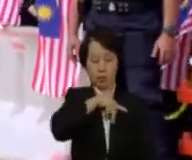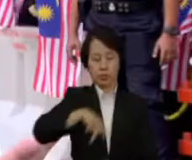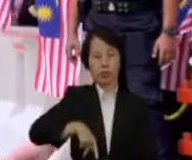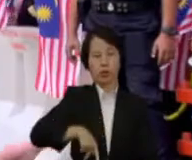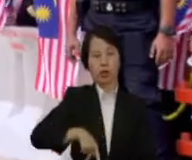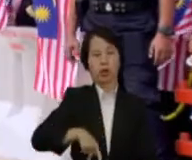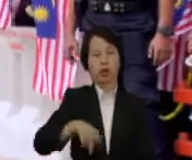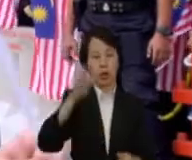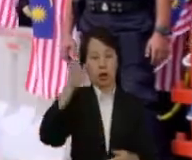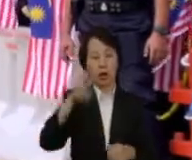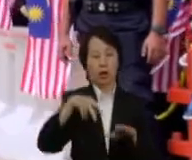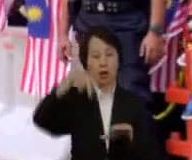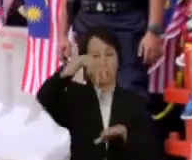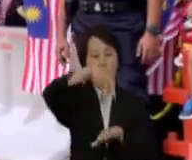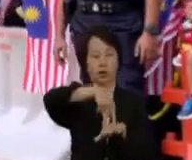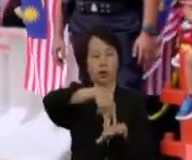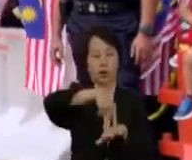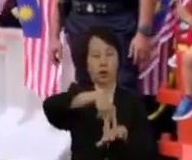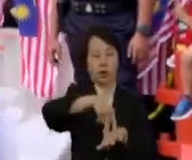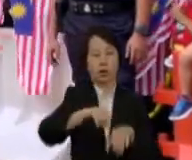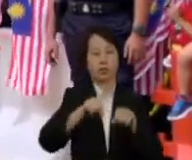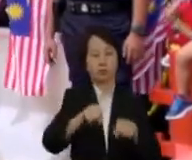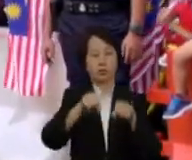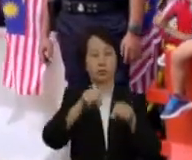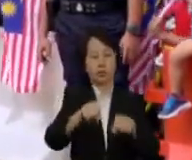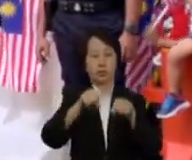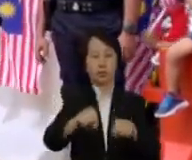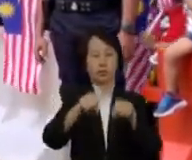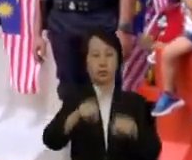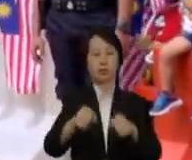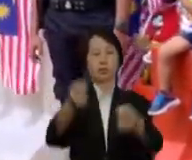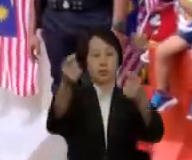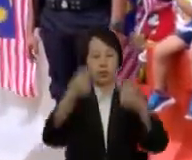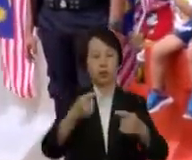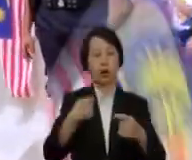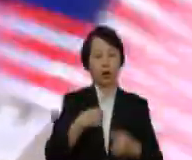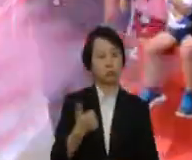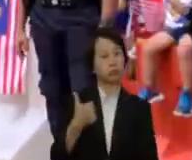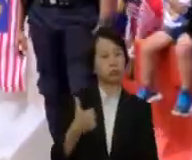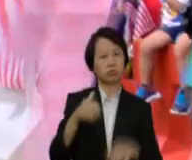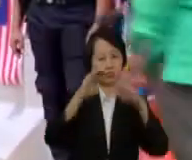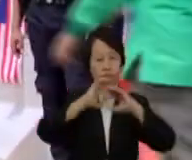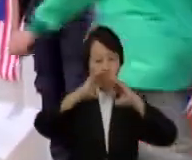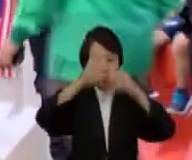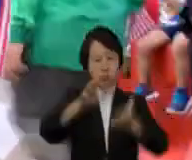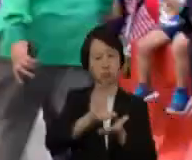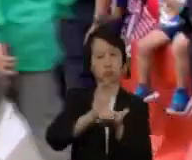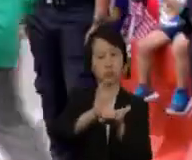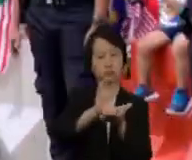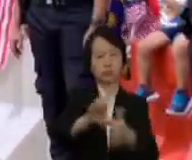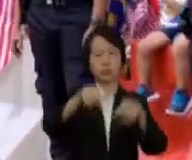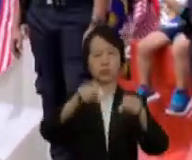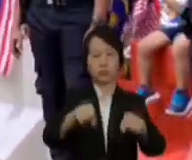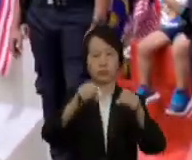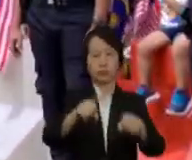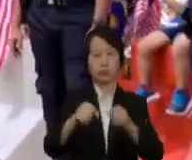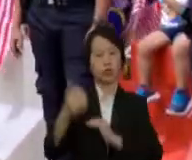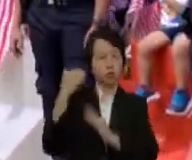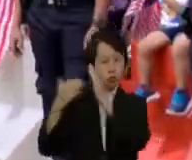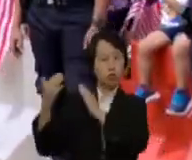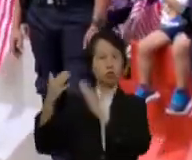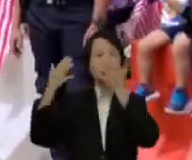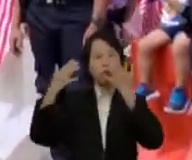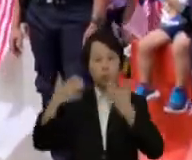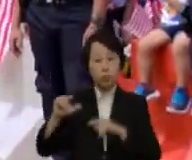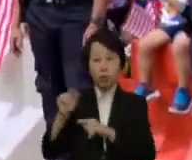yang akan menaiki pedati kuda. Ada yang menarik sebenarnya mengenai pedati kuda ini, apabila pedati kuda ini sebenarnya telah pun